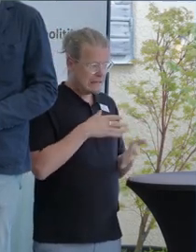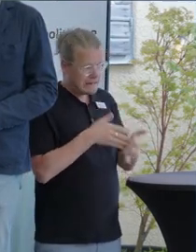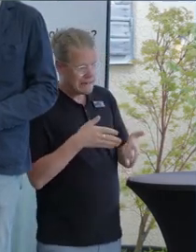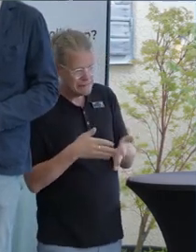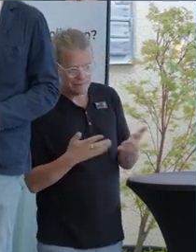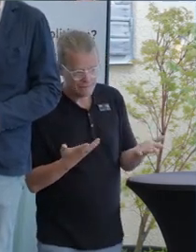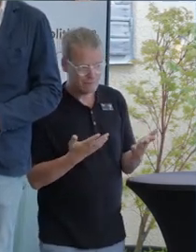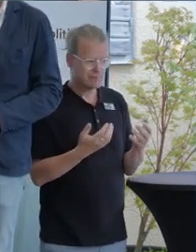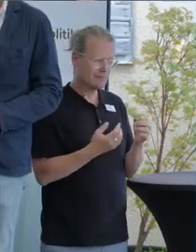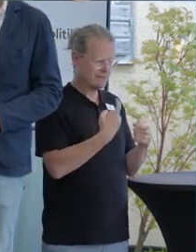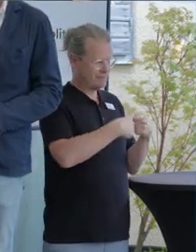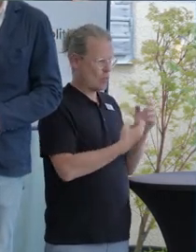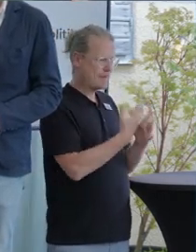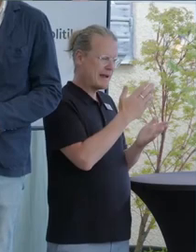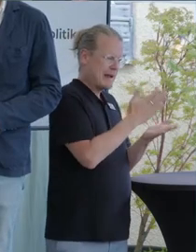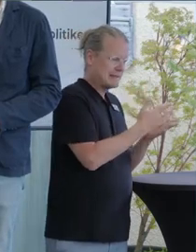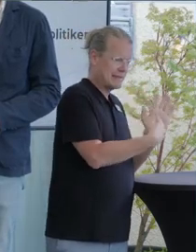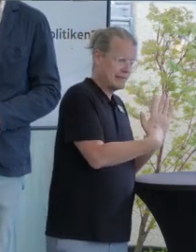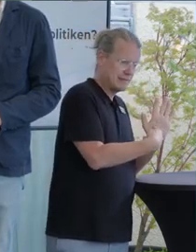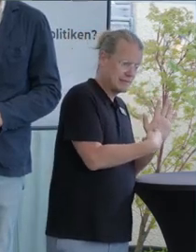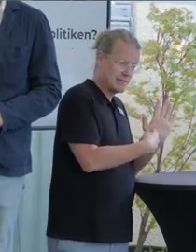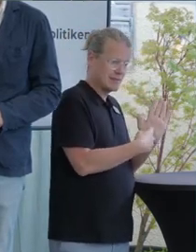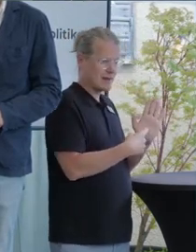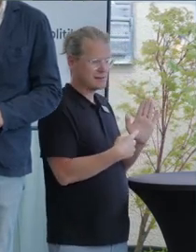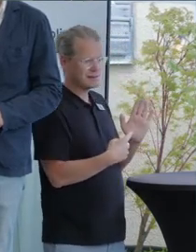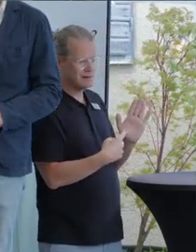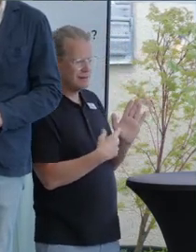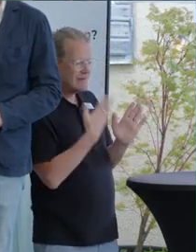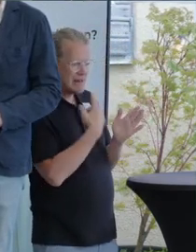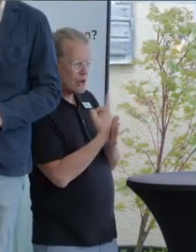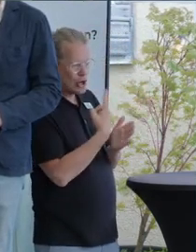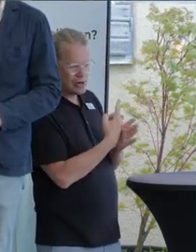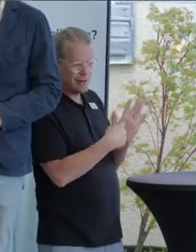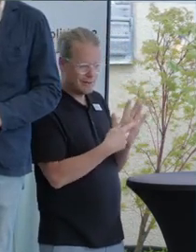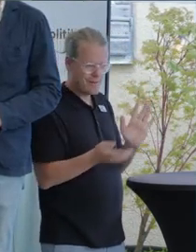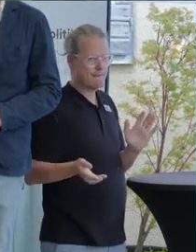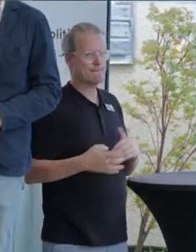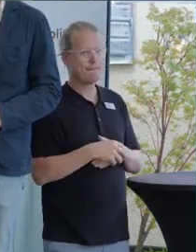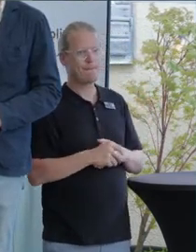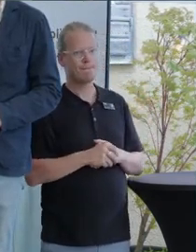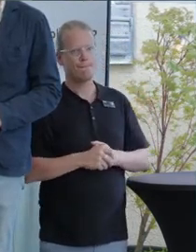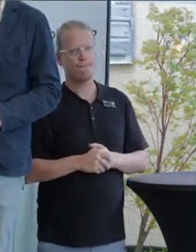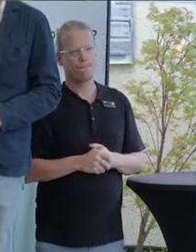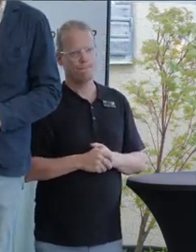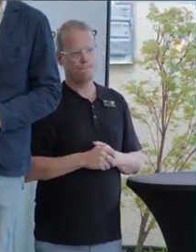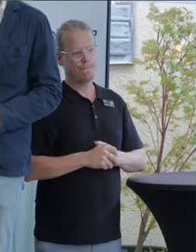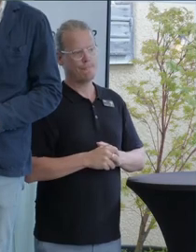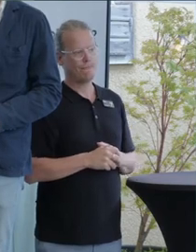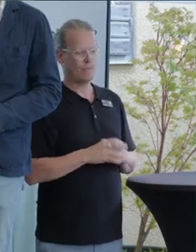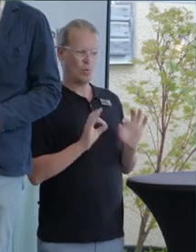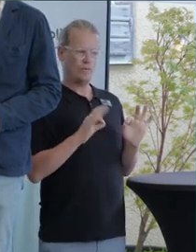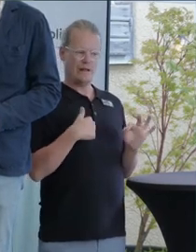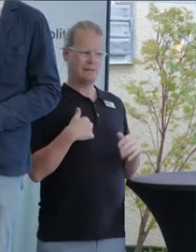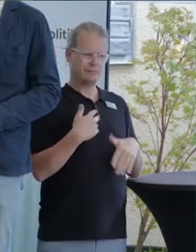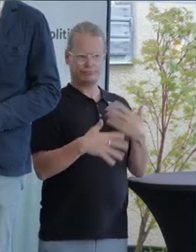tycker du, med upphovsrätten? Eller är det kanske både och? Liksom? Hur liksom ska vi gå framåt liksom,